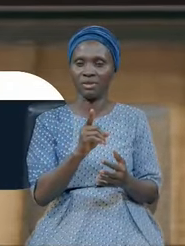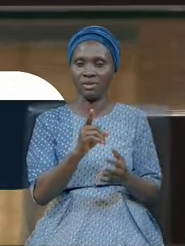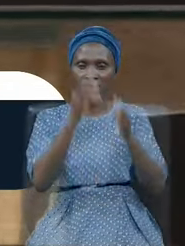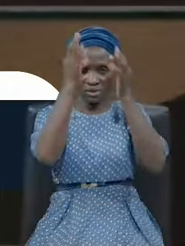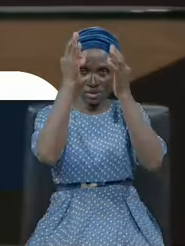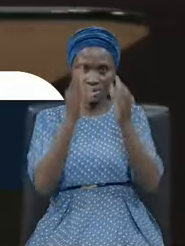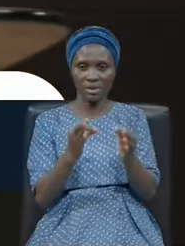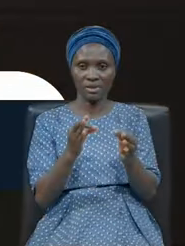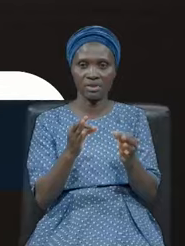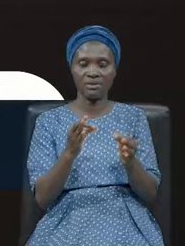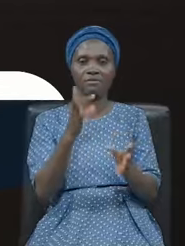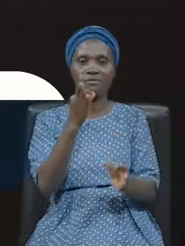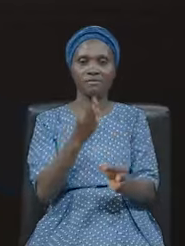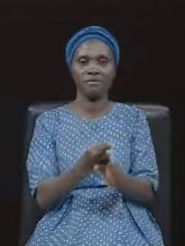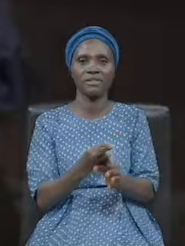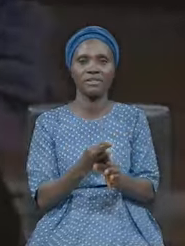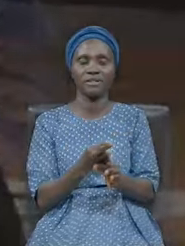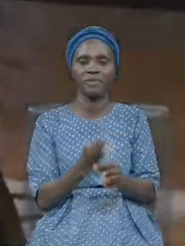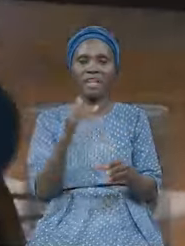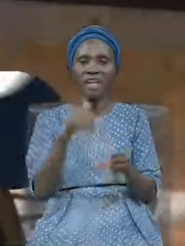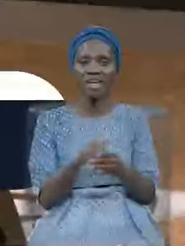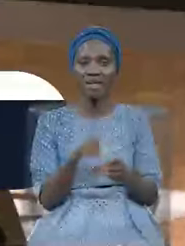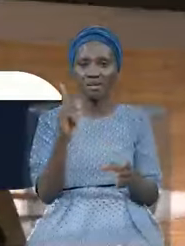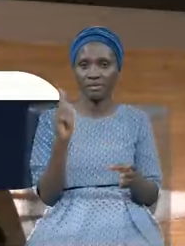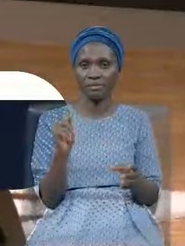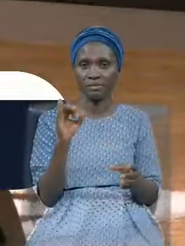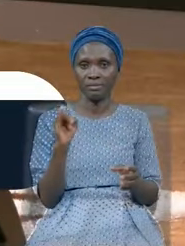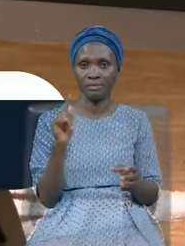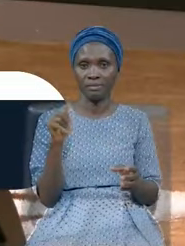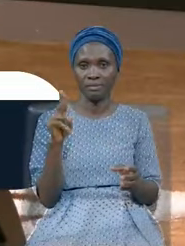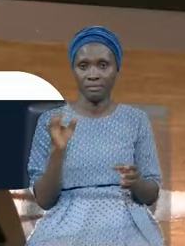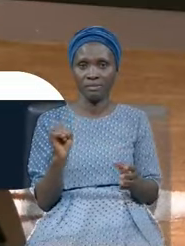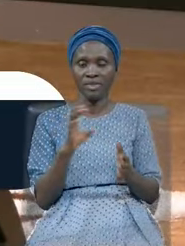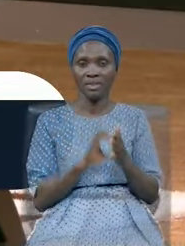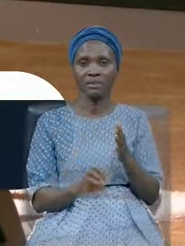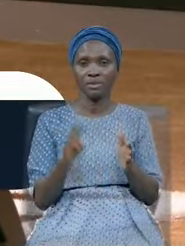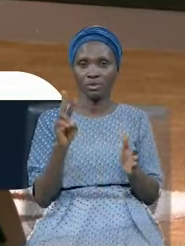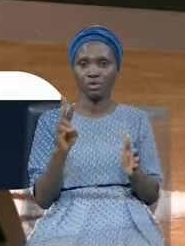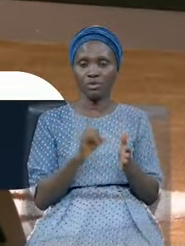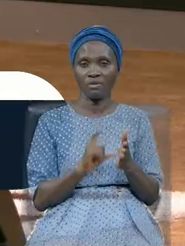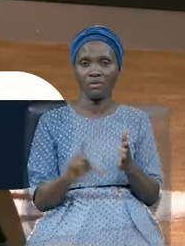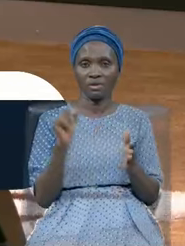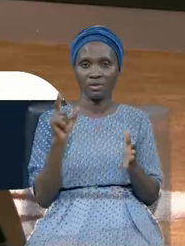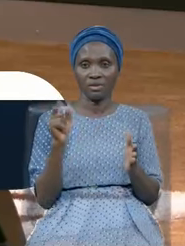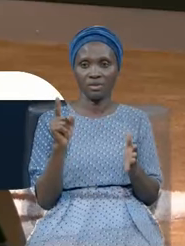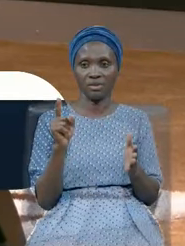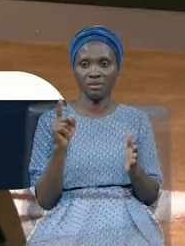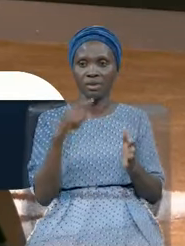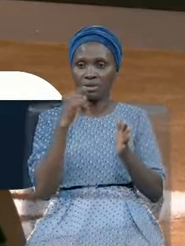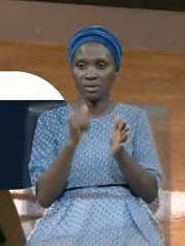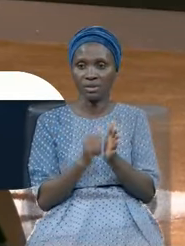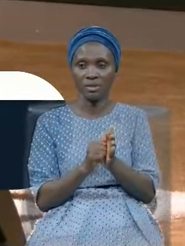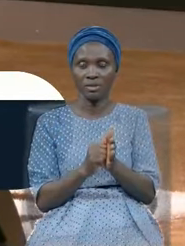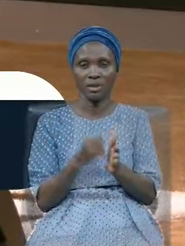décisive nous allons à titre 2 verset